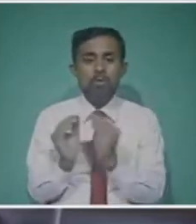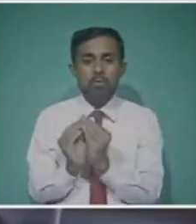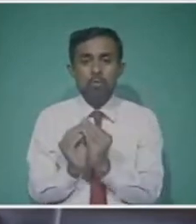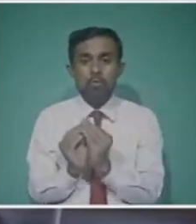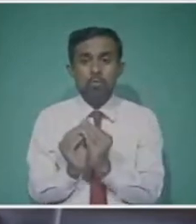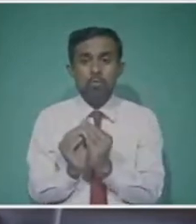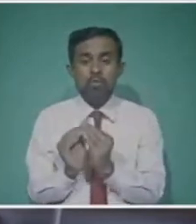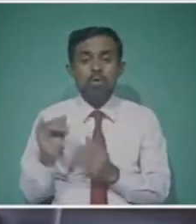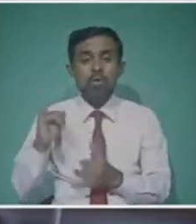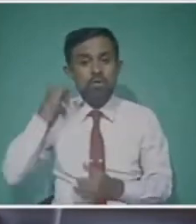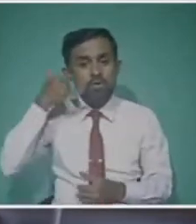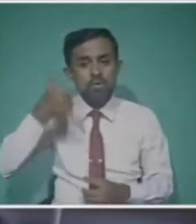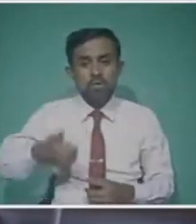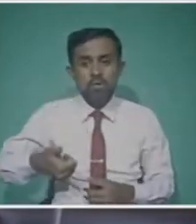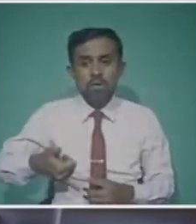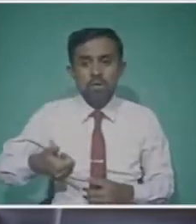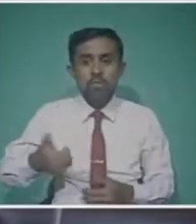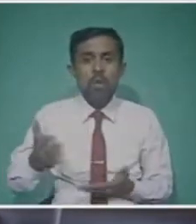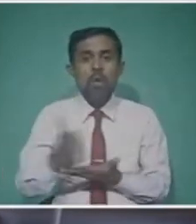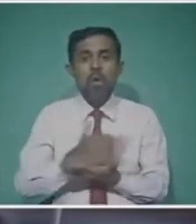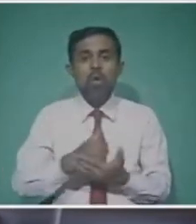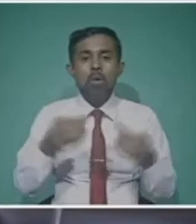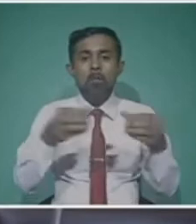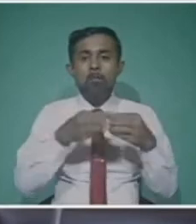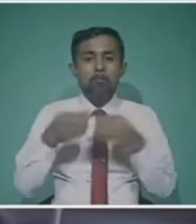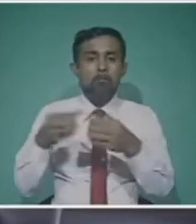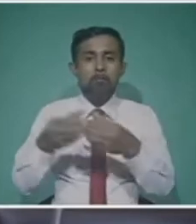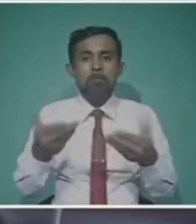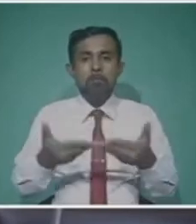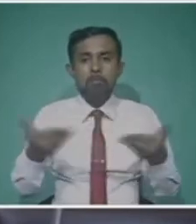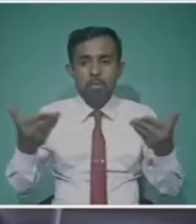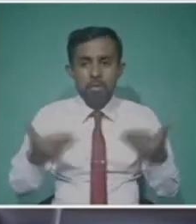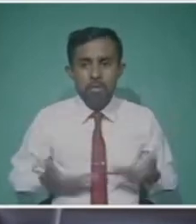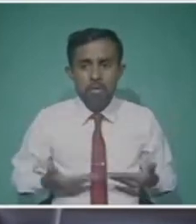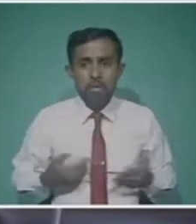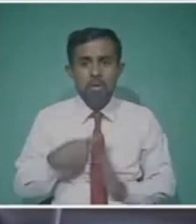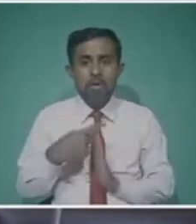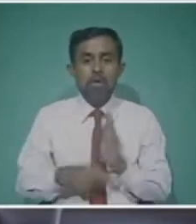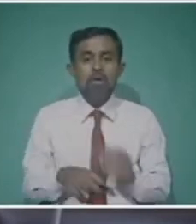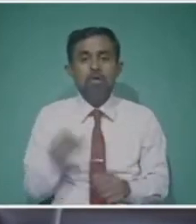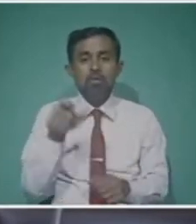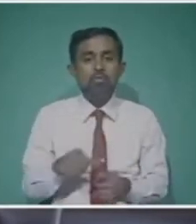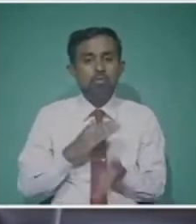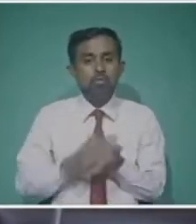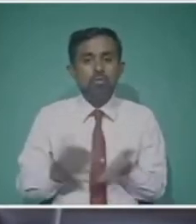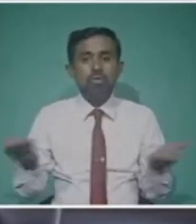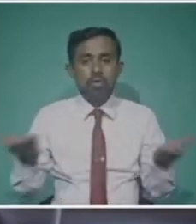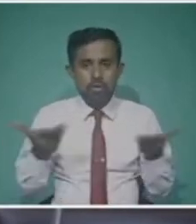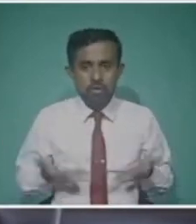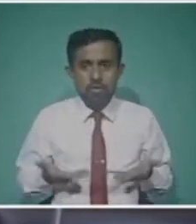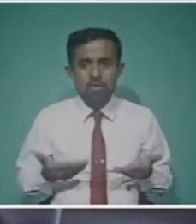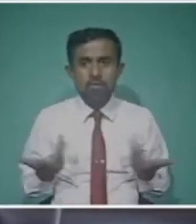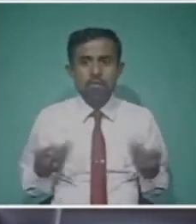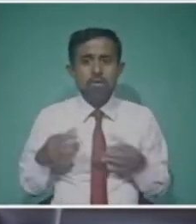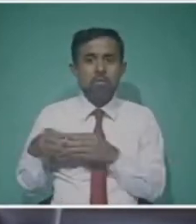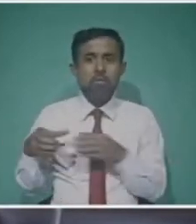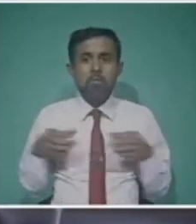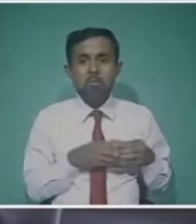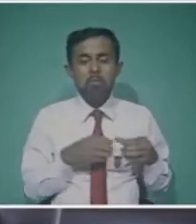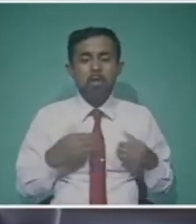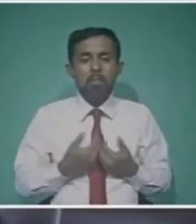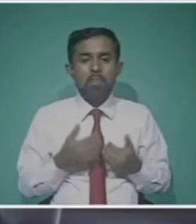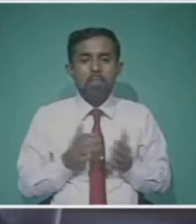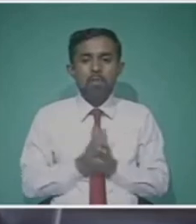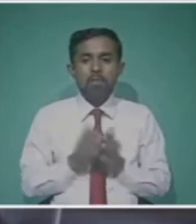පෙරමුණ සමගි ජන බලවේගය මේ සියලු පක්ෂවලට අපි ආරාධනා කරන්නේ රටේ මිනිස්සු වෙනුවෙන් නැගිටින්න එහෙම නැතුව පක්ෂ විදියට